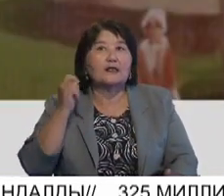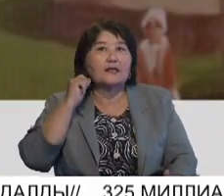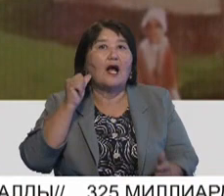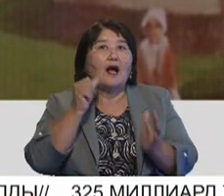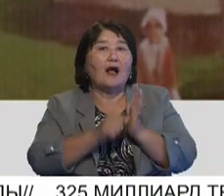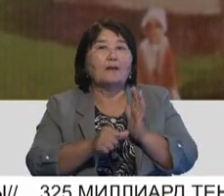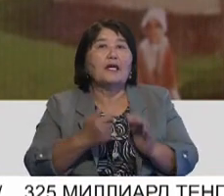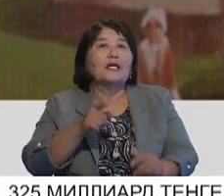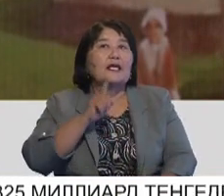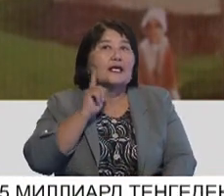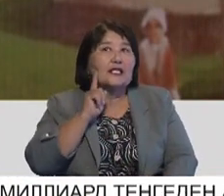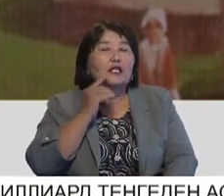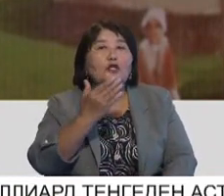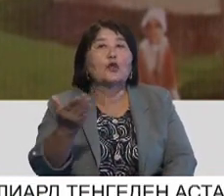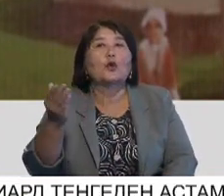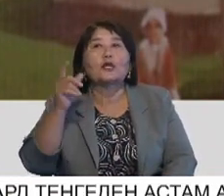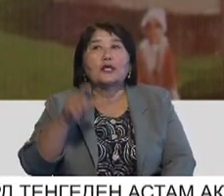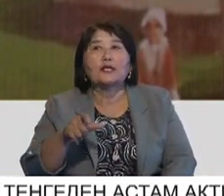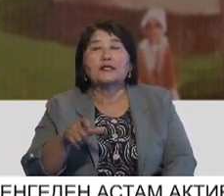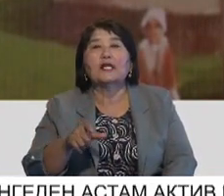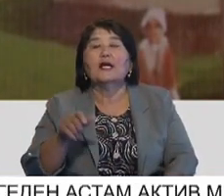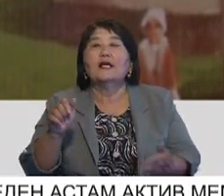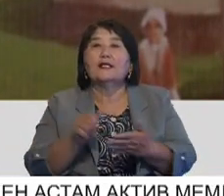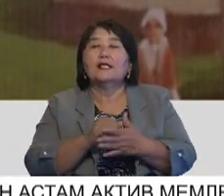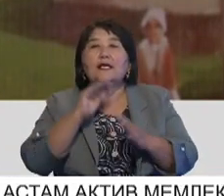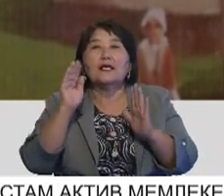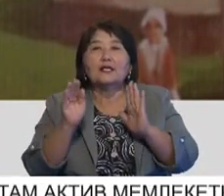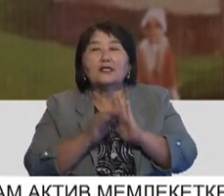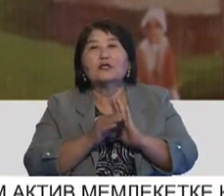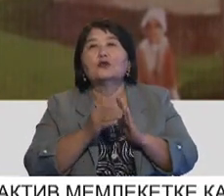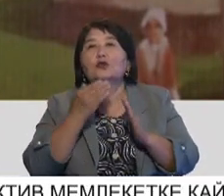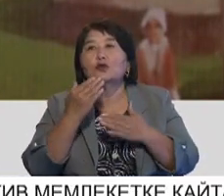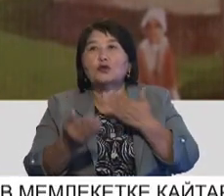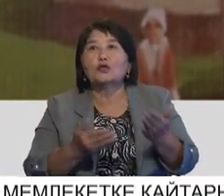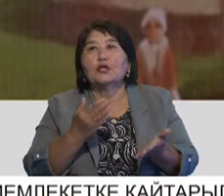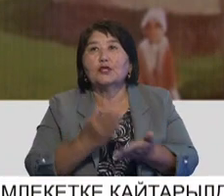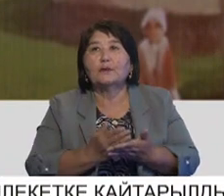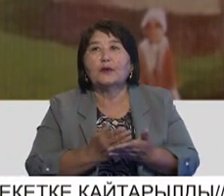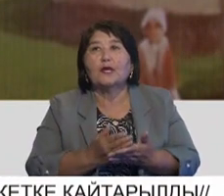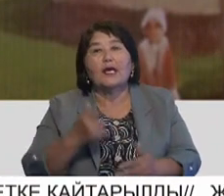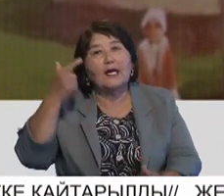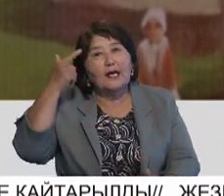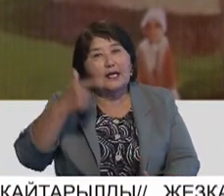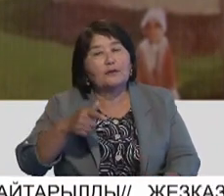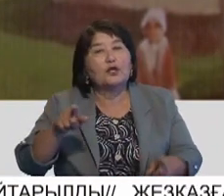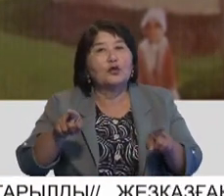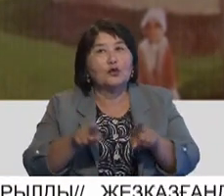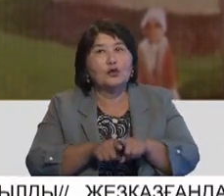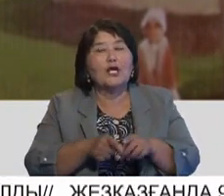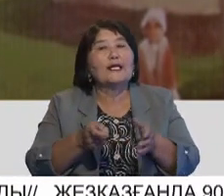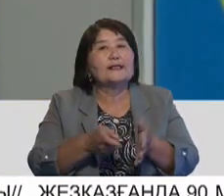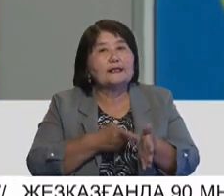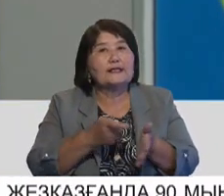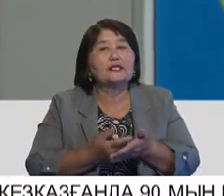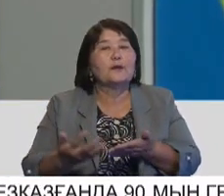60-та, ең жасы. Сол кісілердің деректеріне негізі сүйеніп, ғылыми түрде